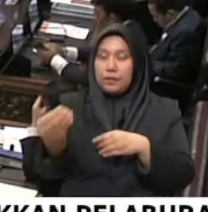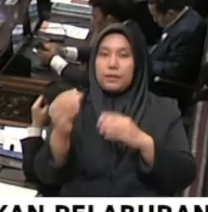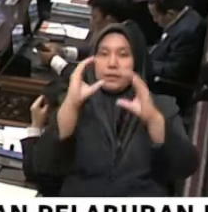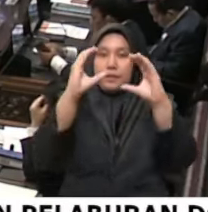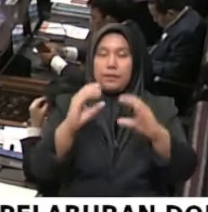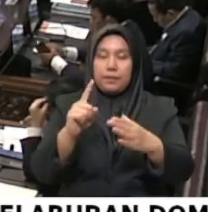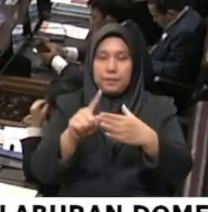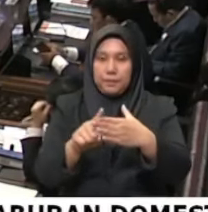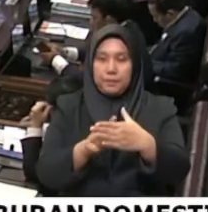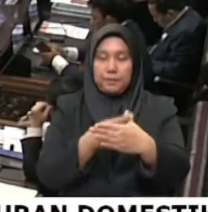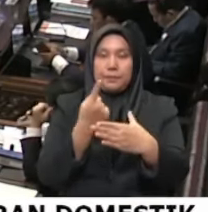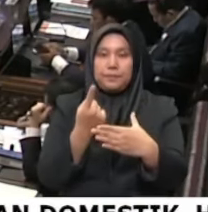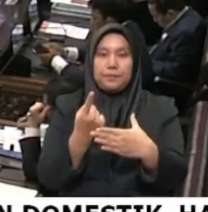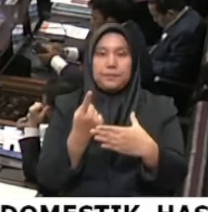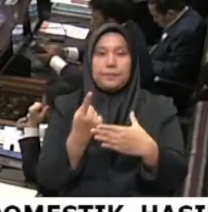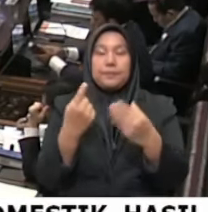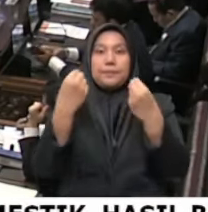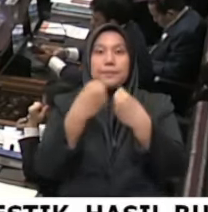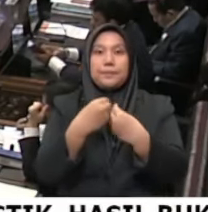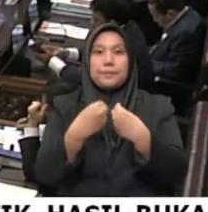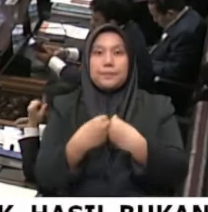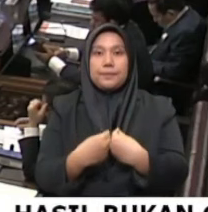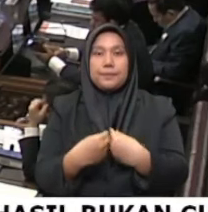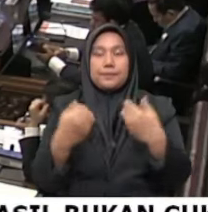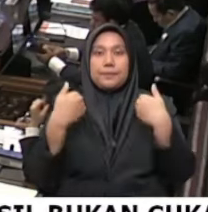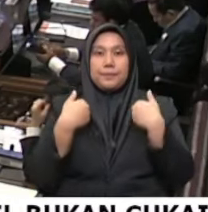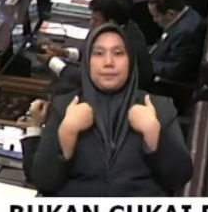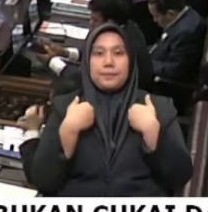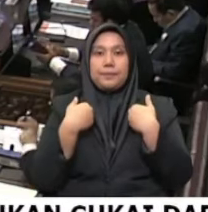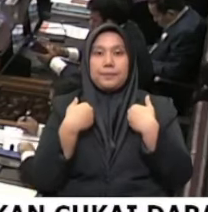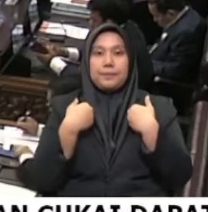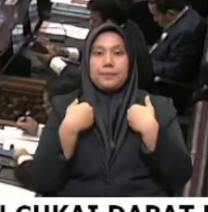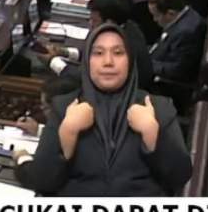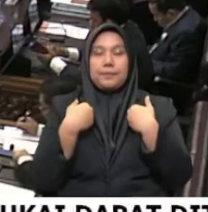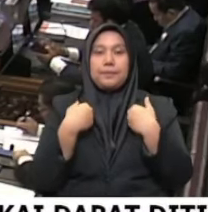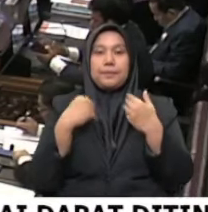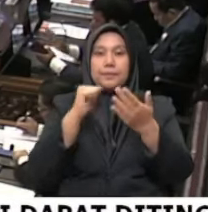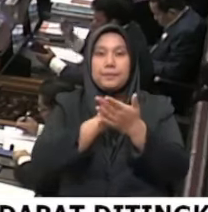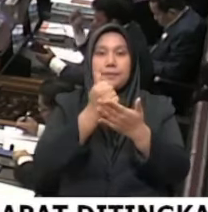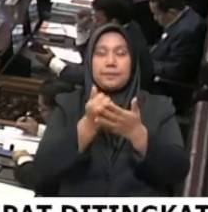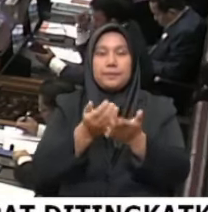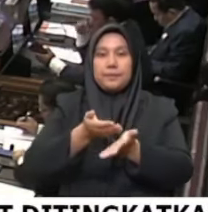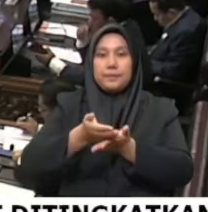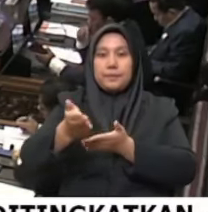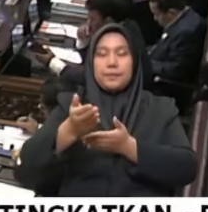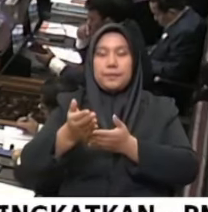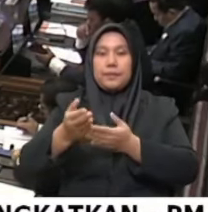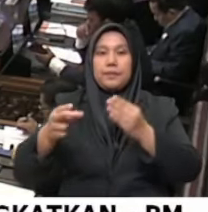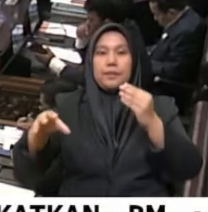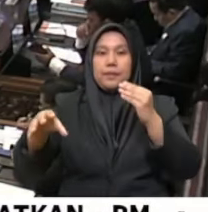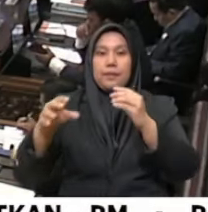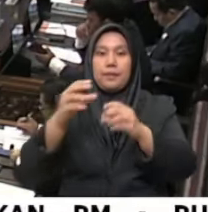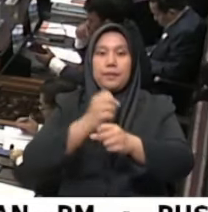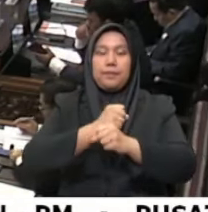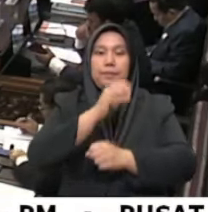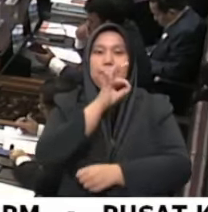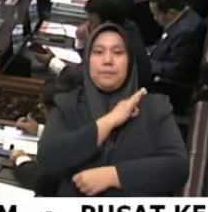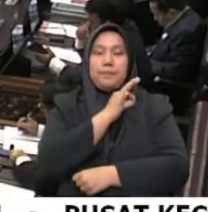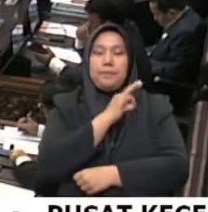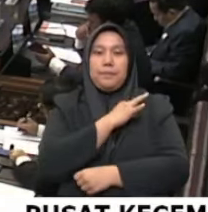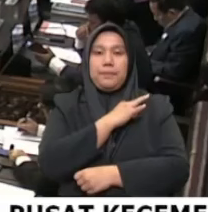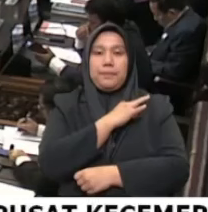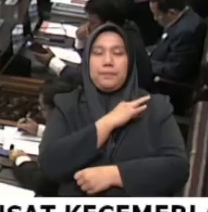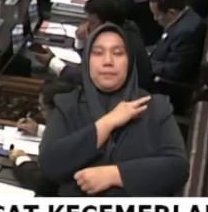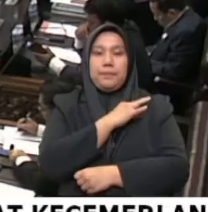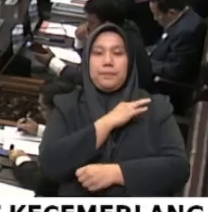ni, jumlah yang ada dalam akaunnya akan terus mendapat dividen. Jadi dari segi jangka